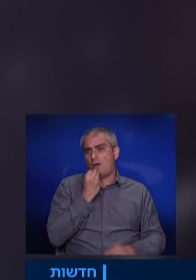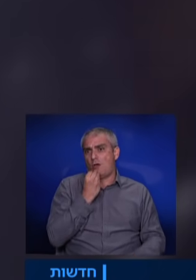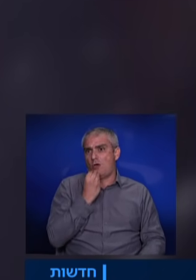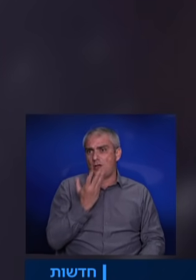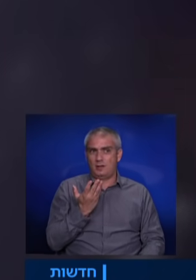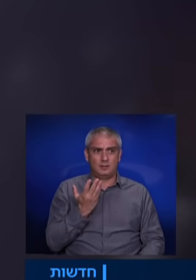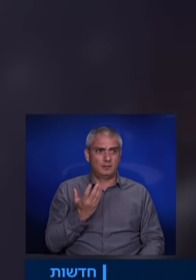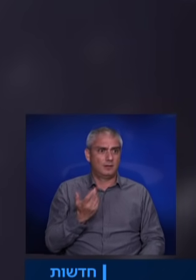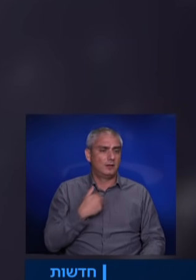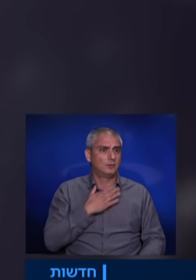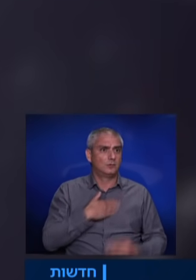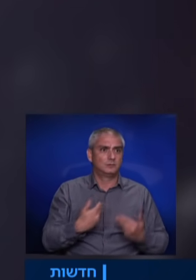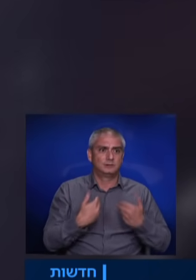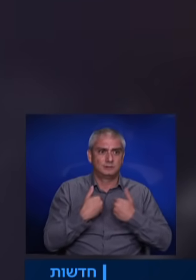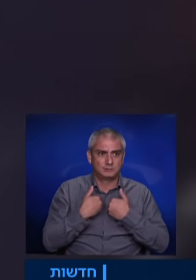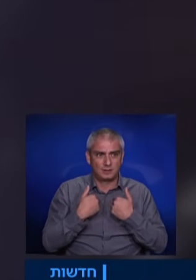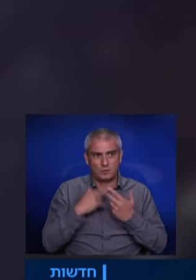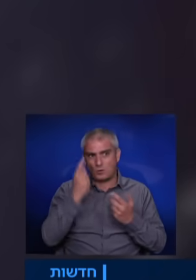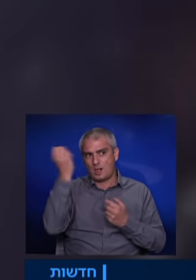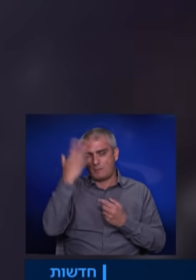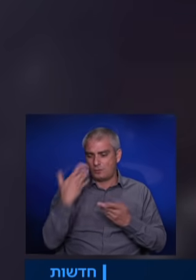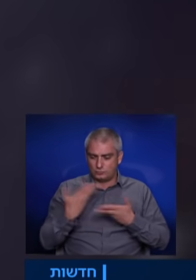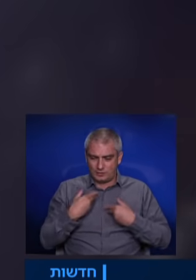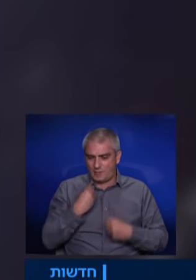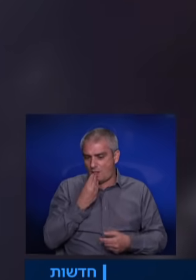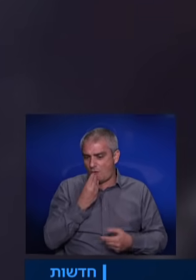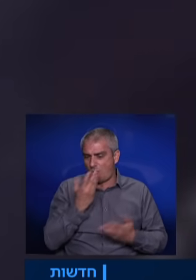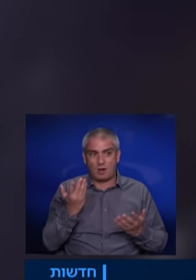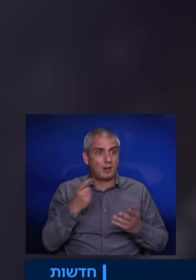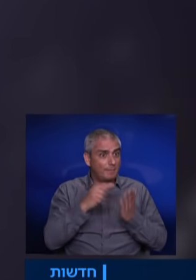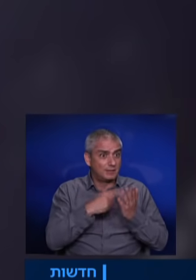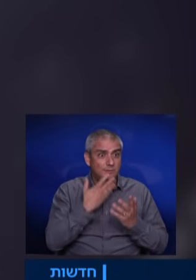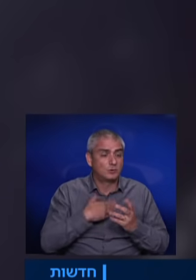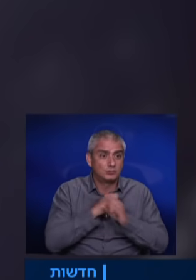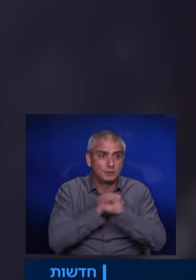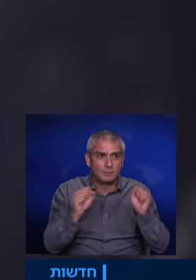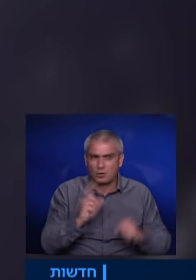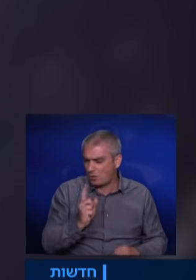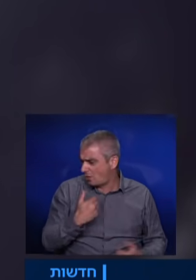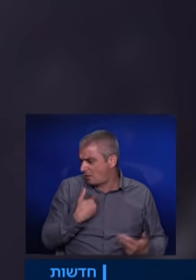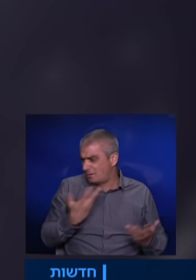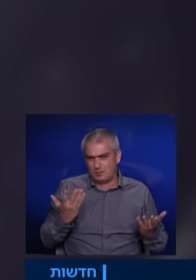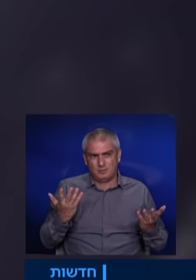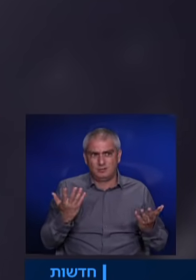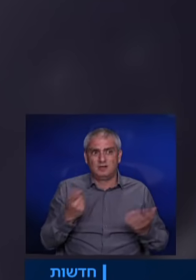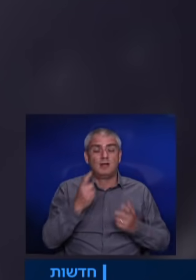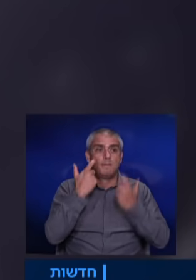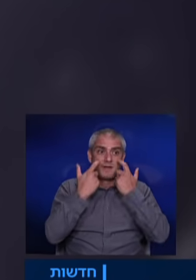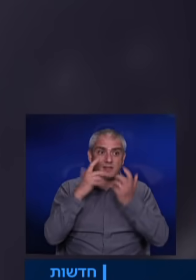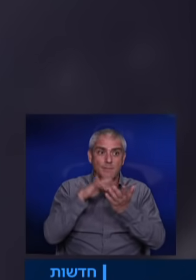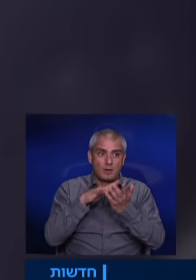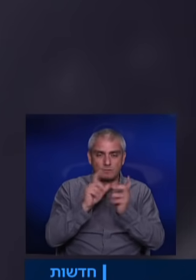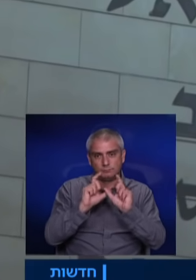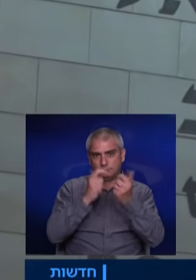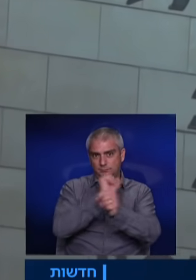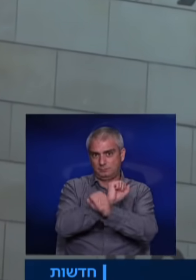אני רוצה עזרה, אני עולה אמבולנס, יביא לי אוכל. בגלל זה אמרת שאתה רוצה לעשות פיגוע. מאבטחים שהיו במקום מעכבים